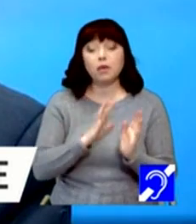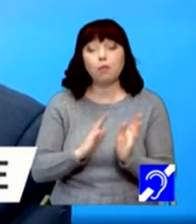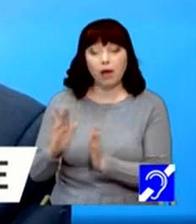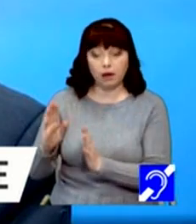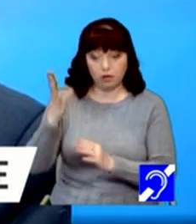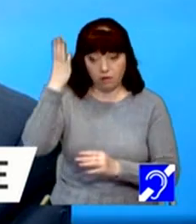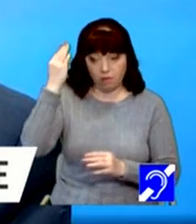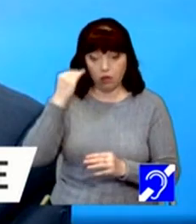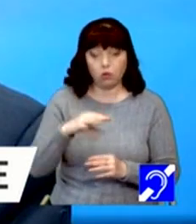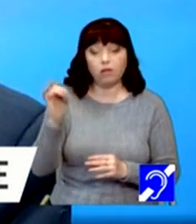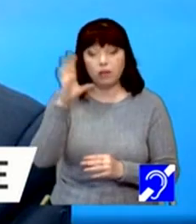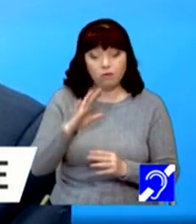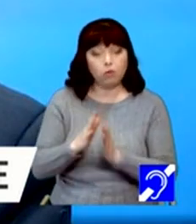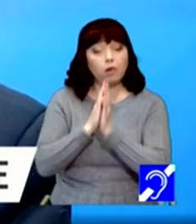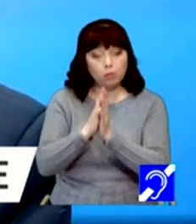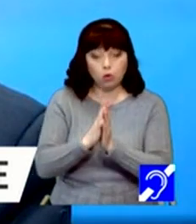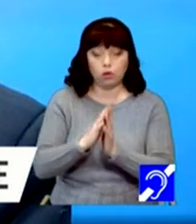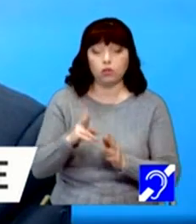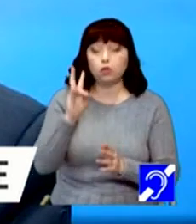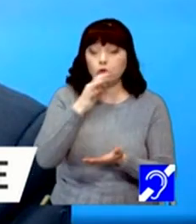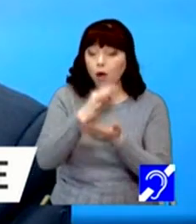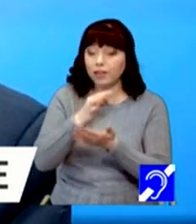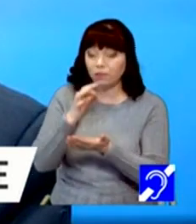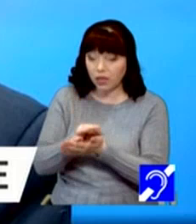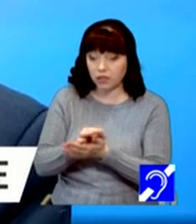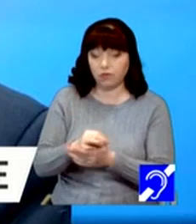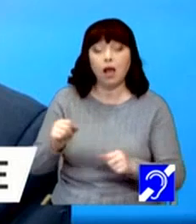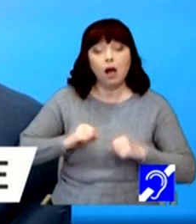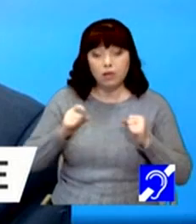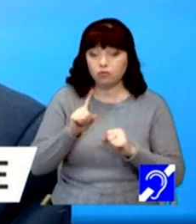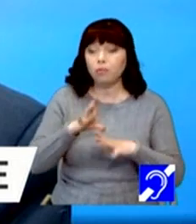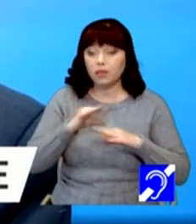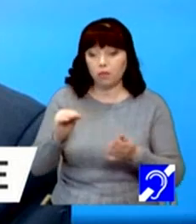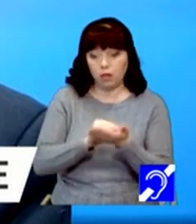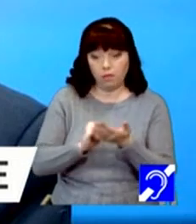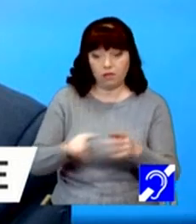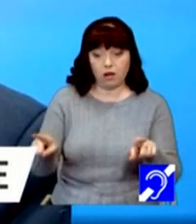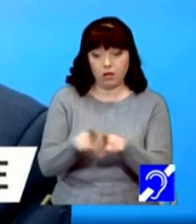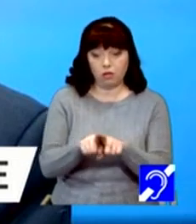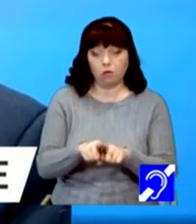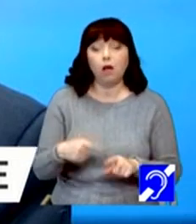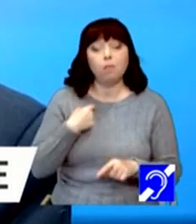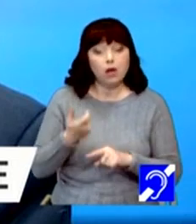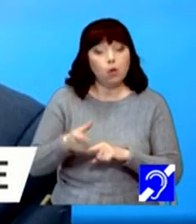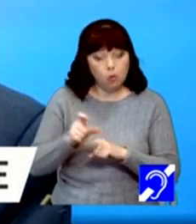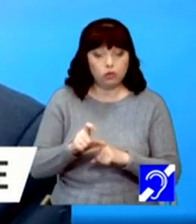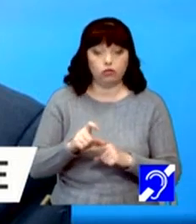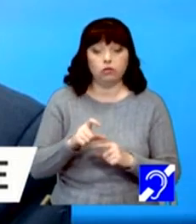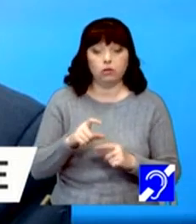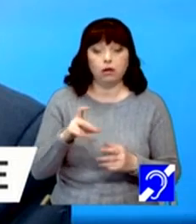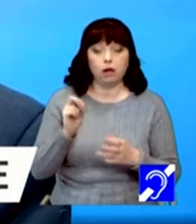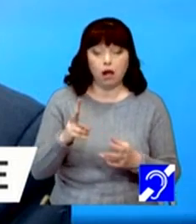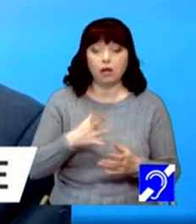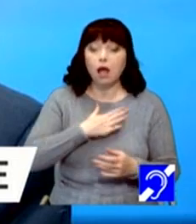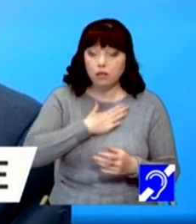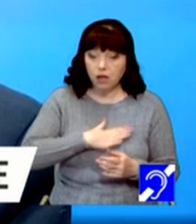Moldova cu Uniunea Europeană face apel la actorii responsabili să evite destabilizarea situației salutăm cu căldură reacția reținută